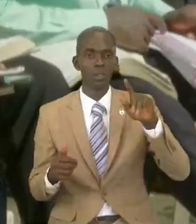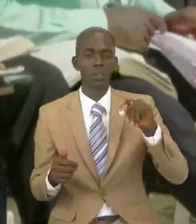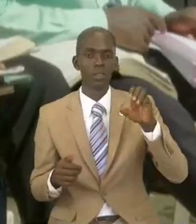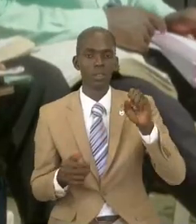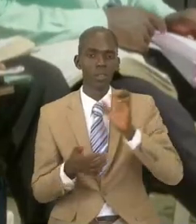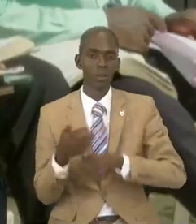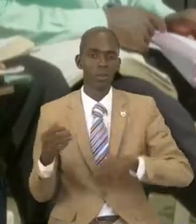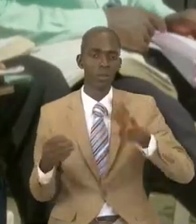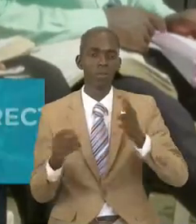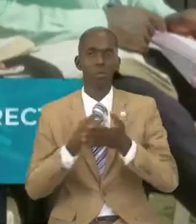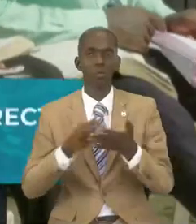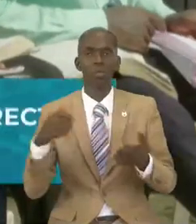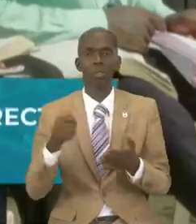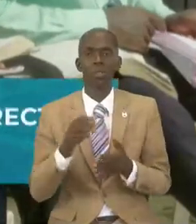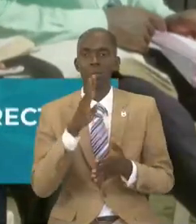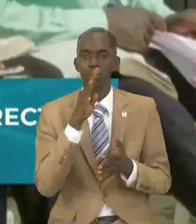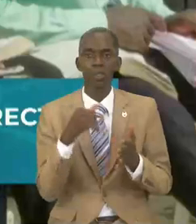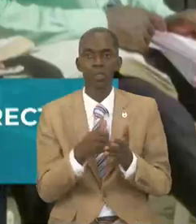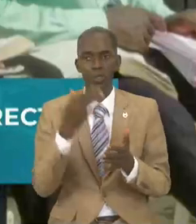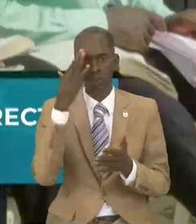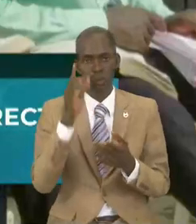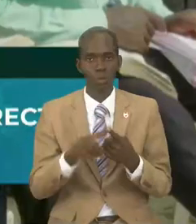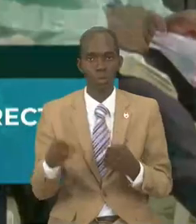apôtres, chapitre 4,